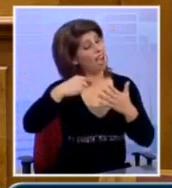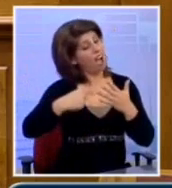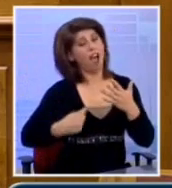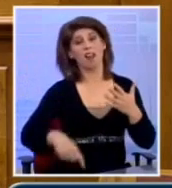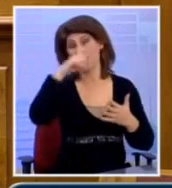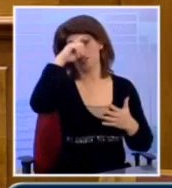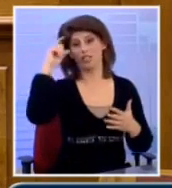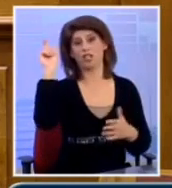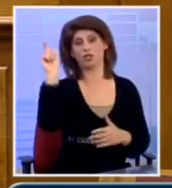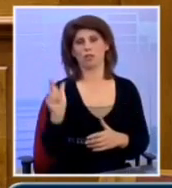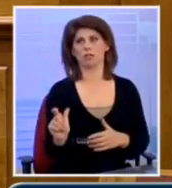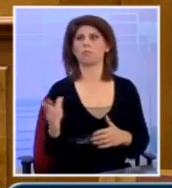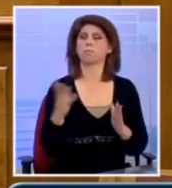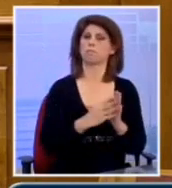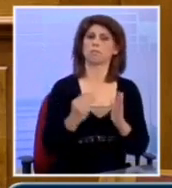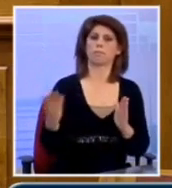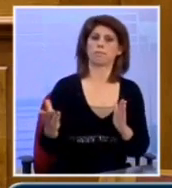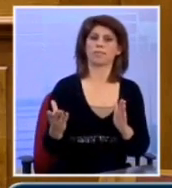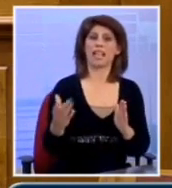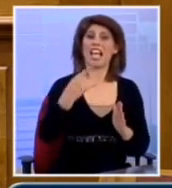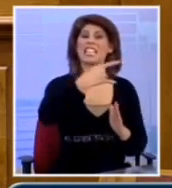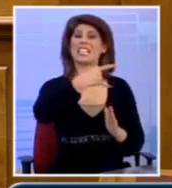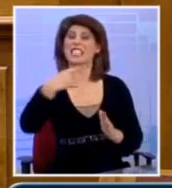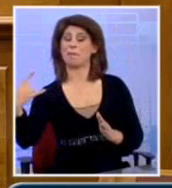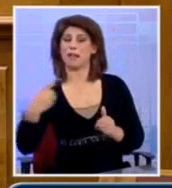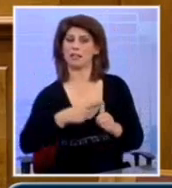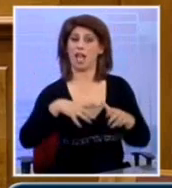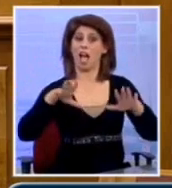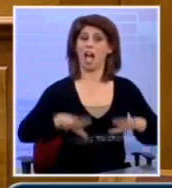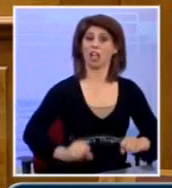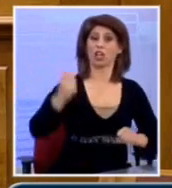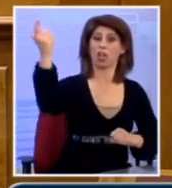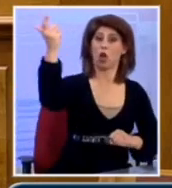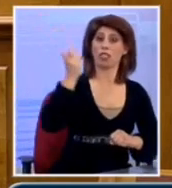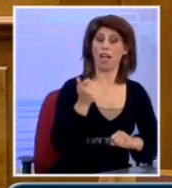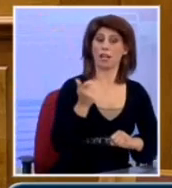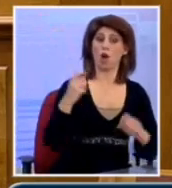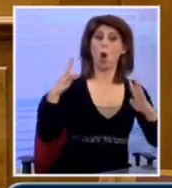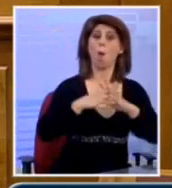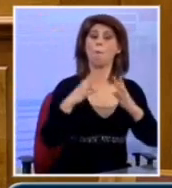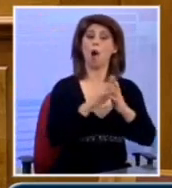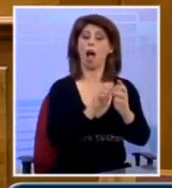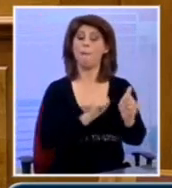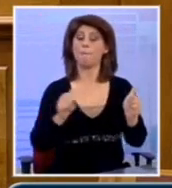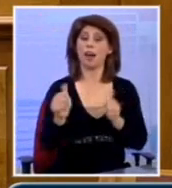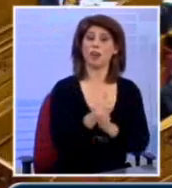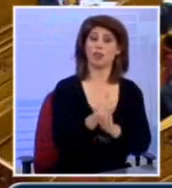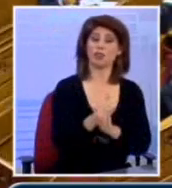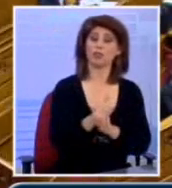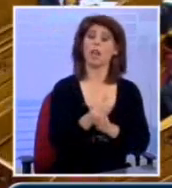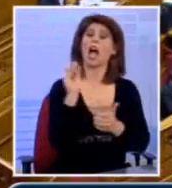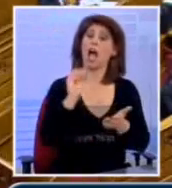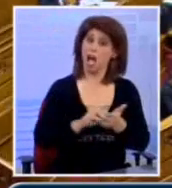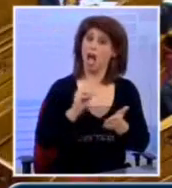λέξεις, όπως Siemens, κατοχικό δάνειο, πολεμικές επανορθώσεις, ακόμα